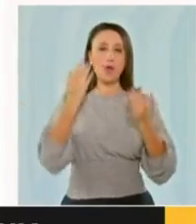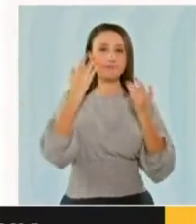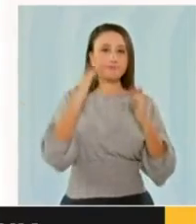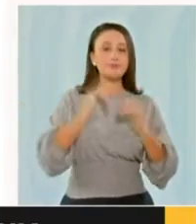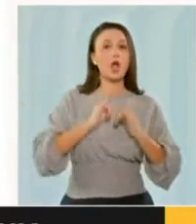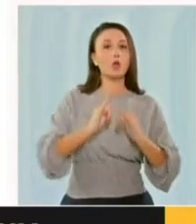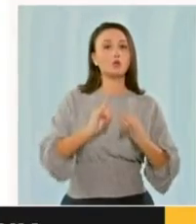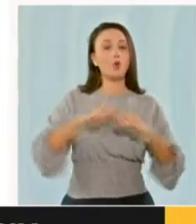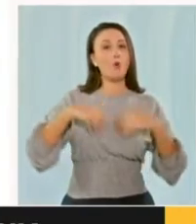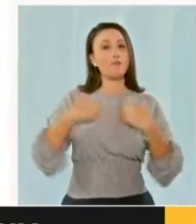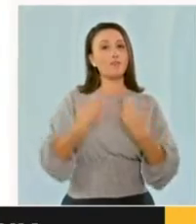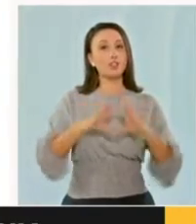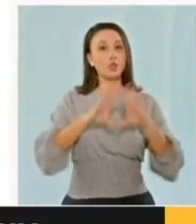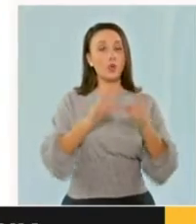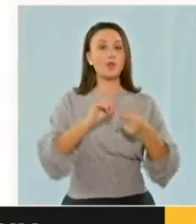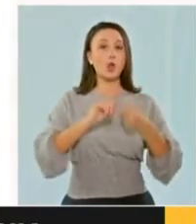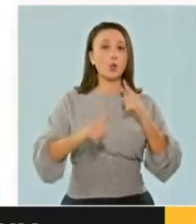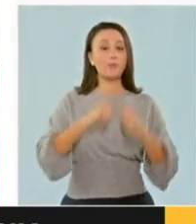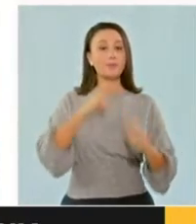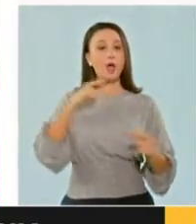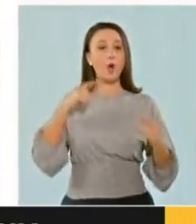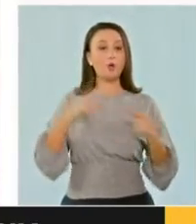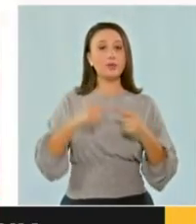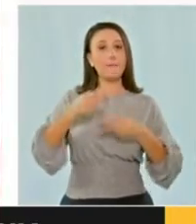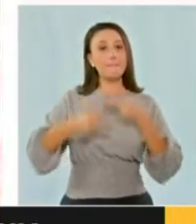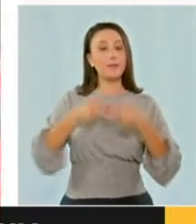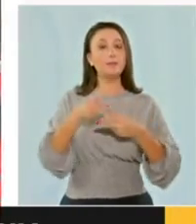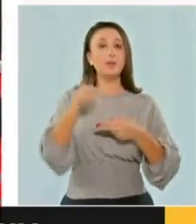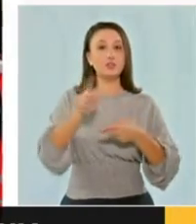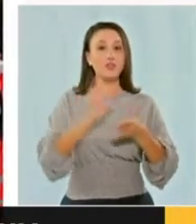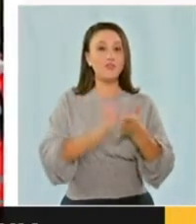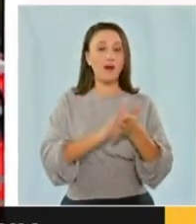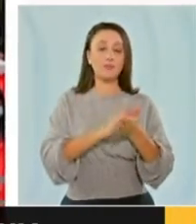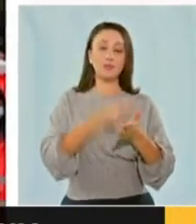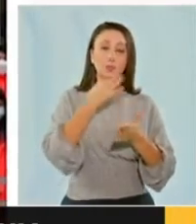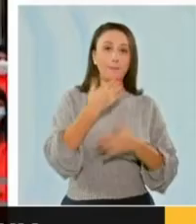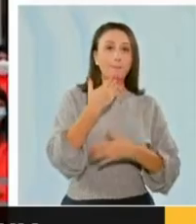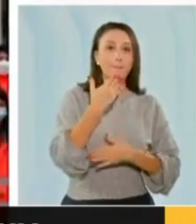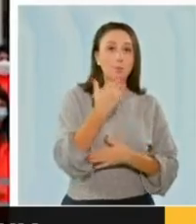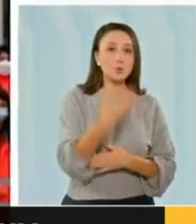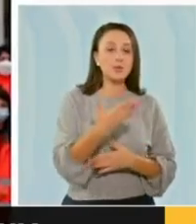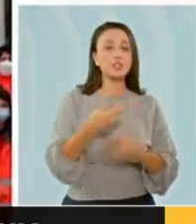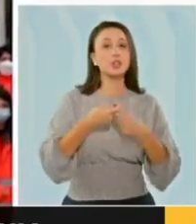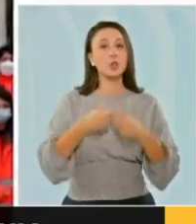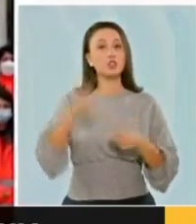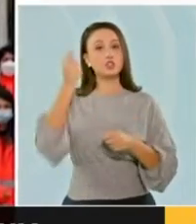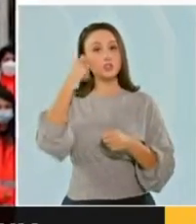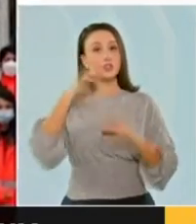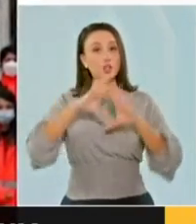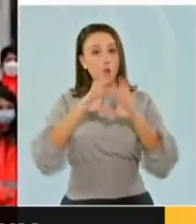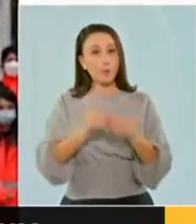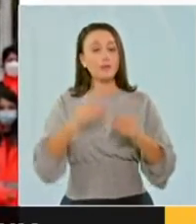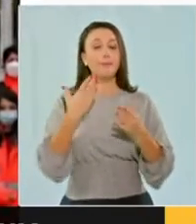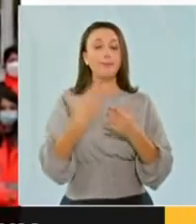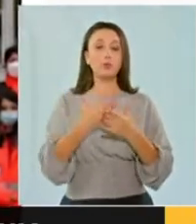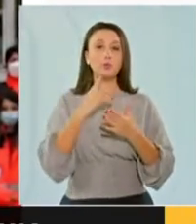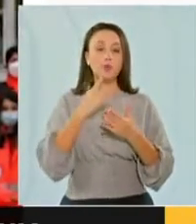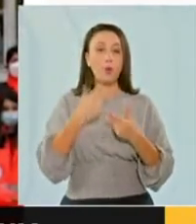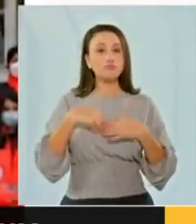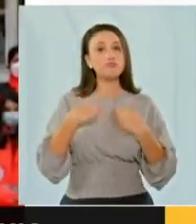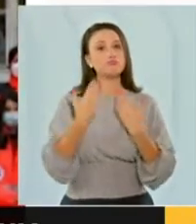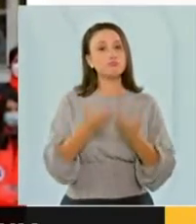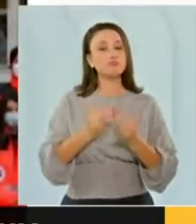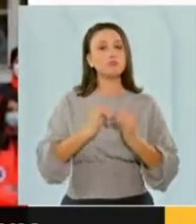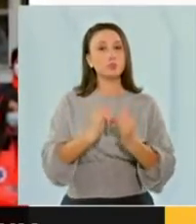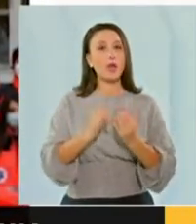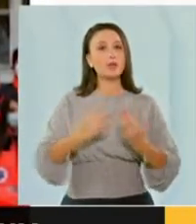oferit României în lupta contra pandemiei. Prin acest gest exprimăm recunoștința tuturor cetățenilor români pentru că s-au împărțit cu noi în timpul